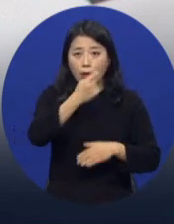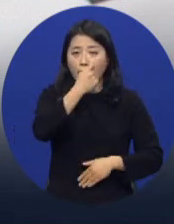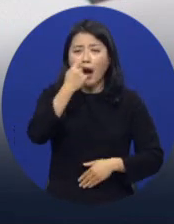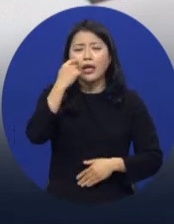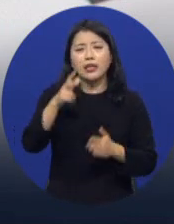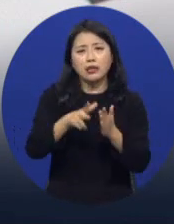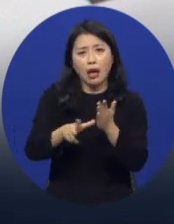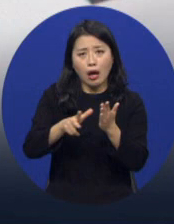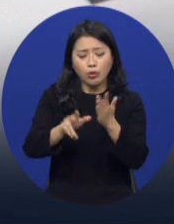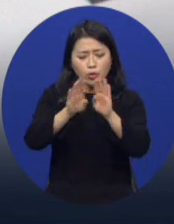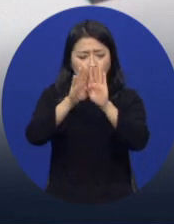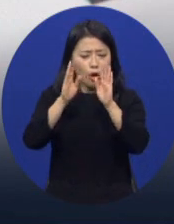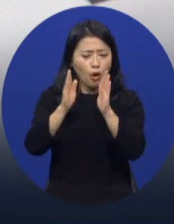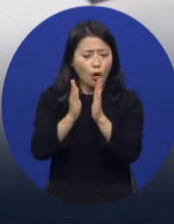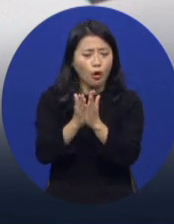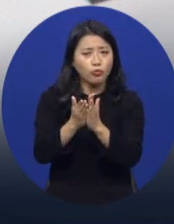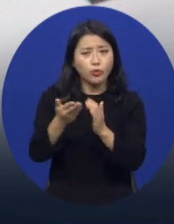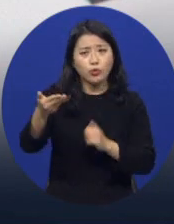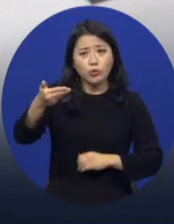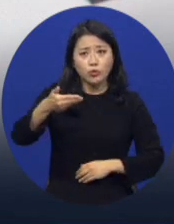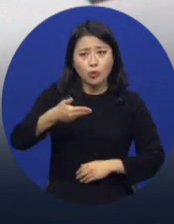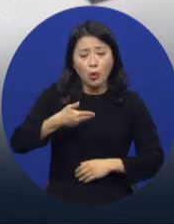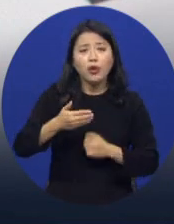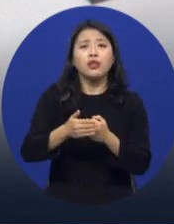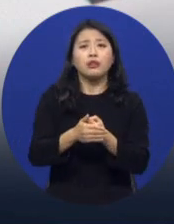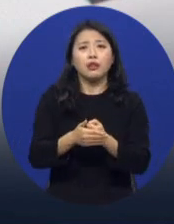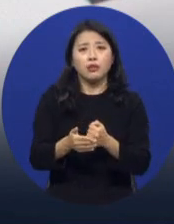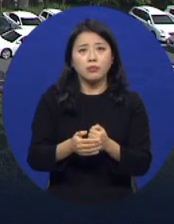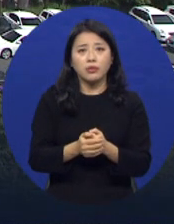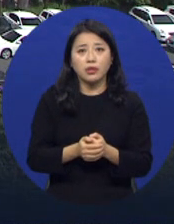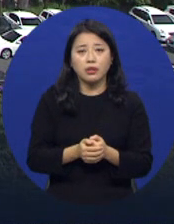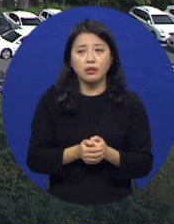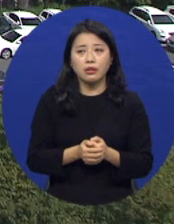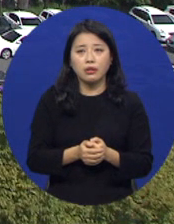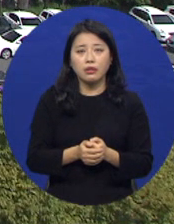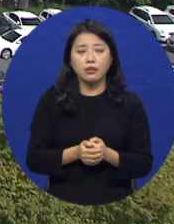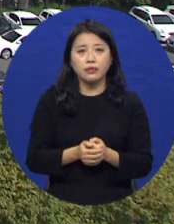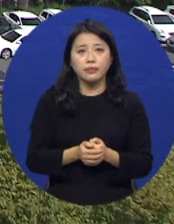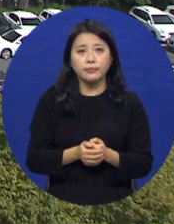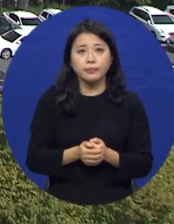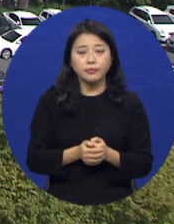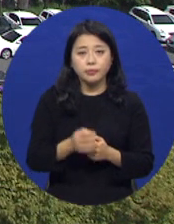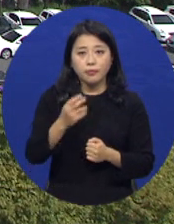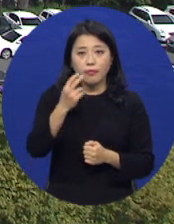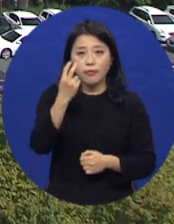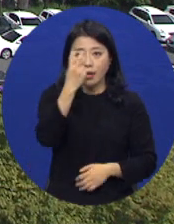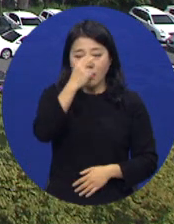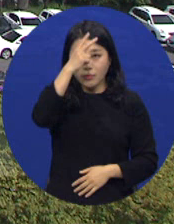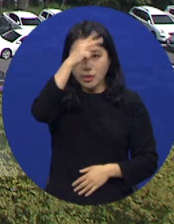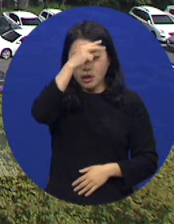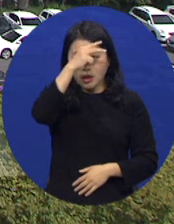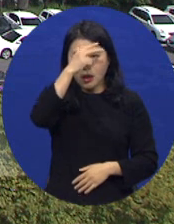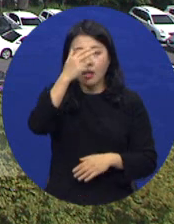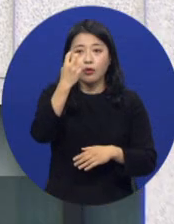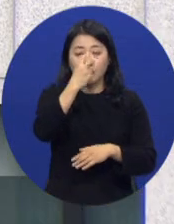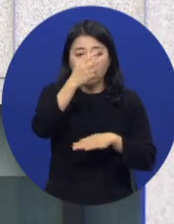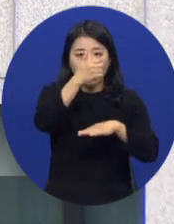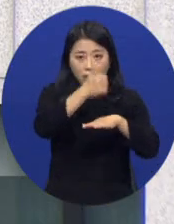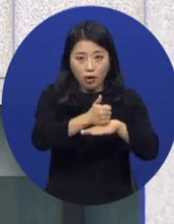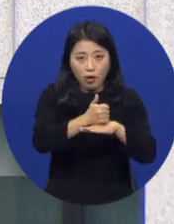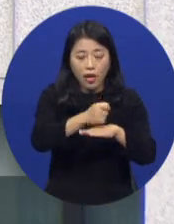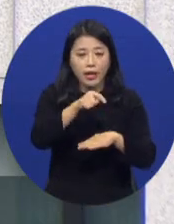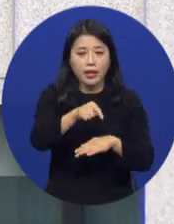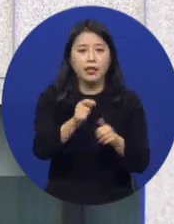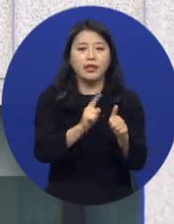그런 자료가 완벽히 구비되어 와가지고 검찰 수사 결과 스타트업 대표인 23살